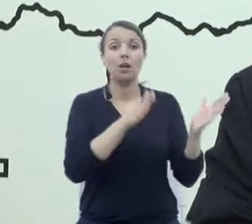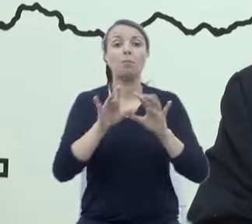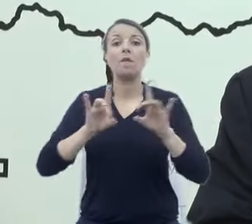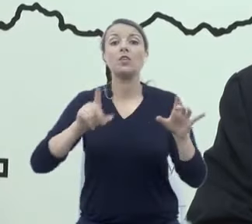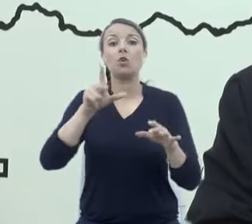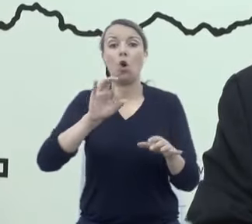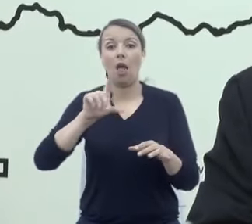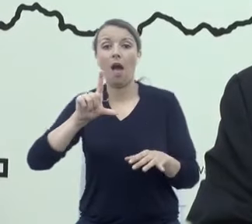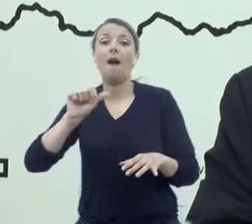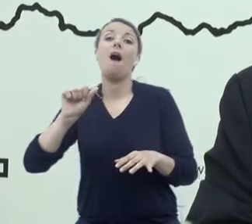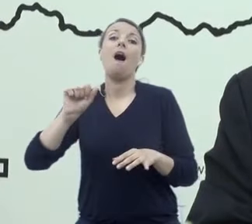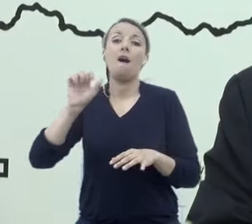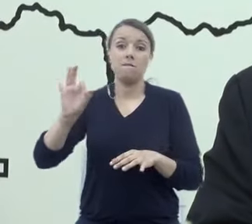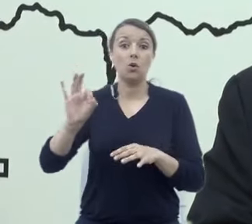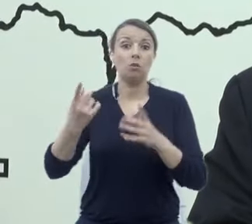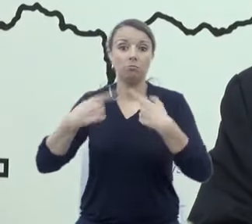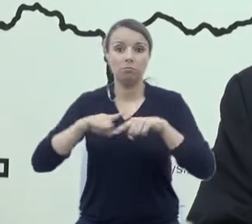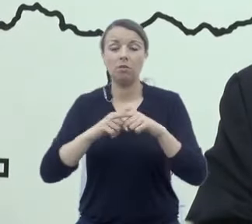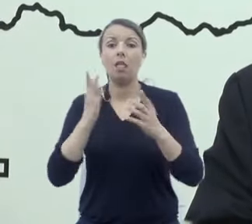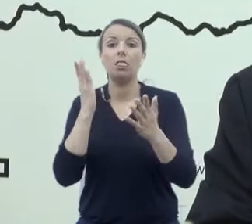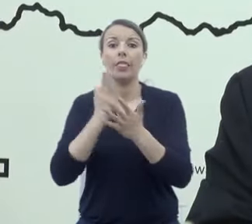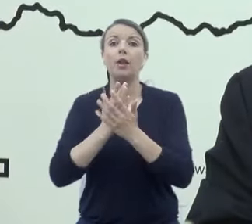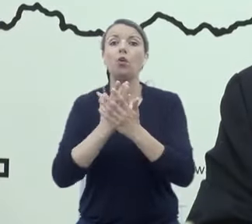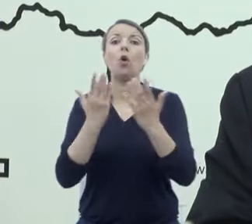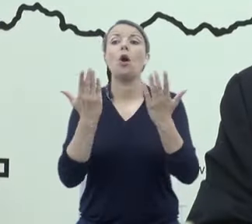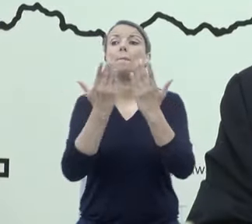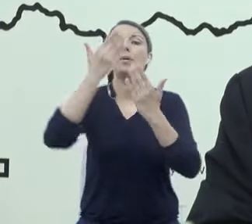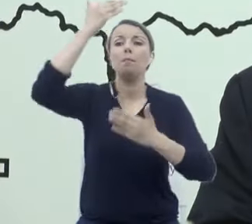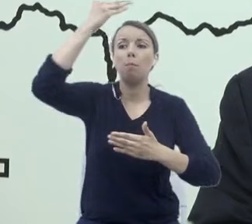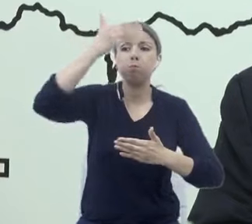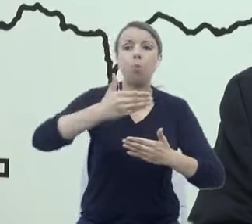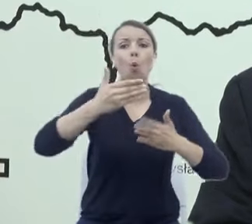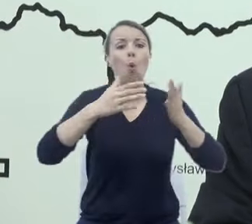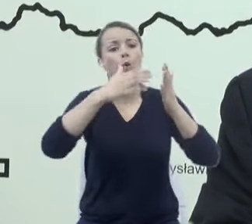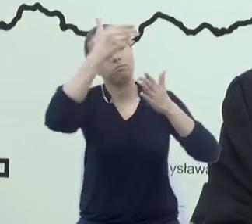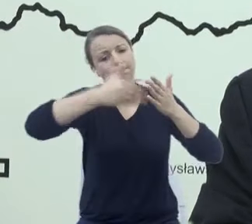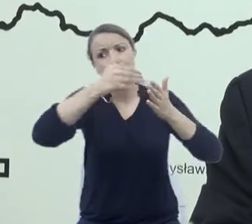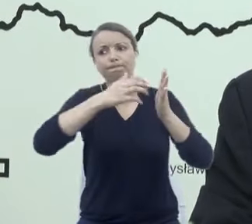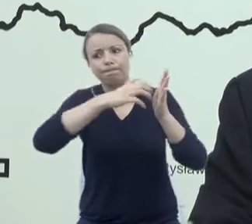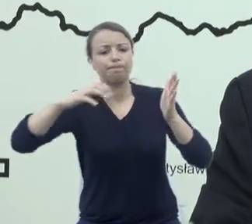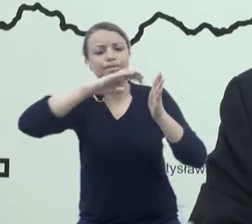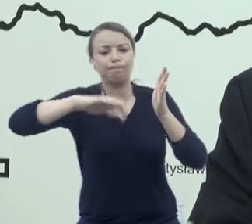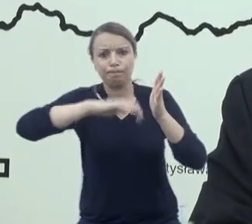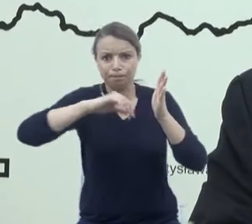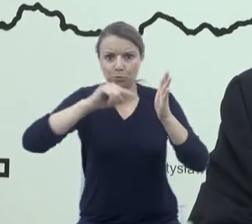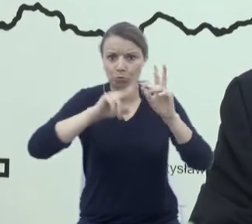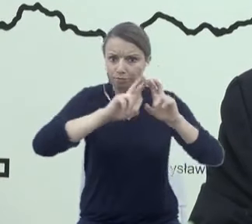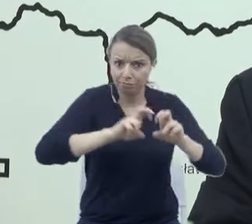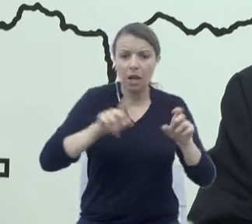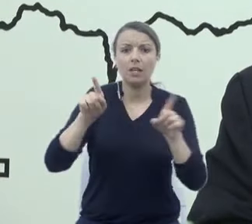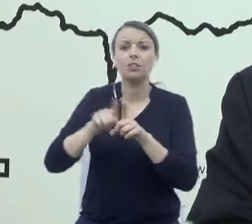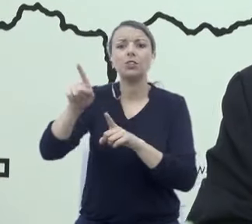wyłącznie odsłoniła zarys podmurówki i zarys tego mniejszego grobu właśnie z tą głową Lenina, prawda, z